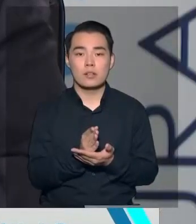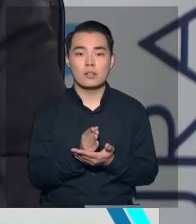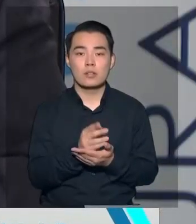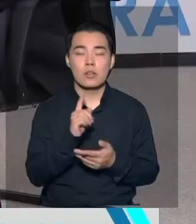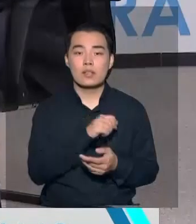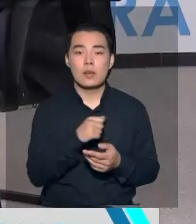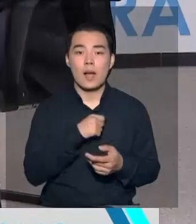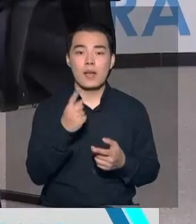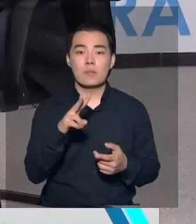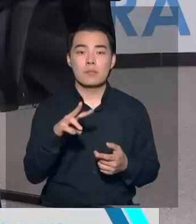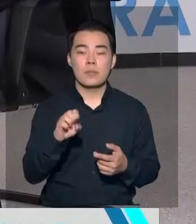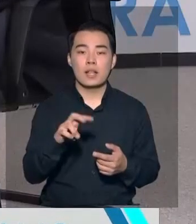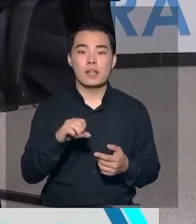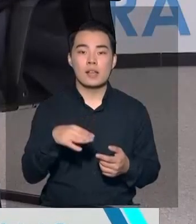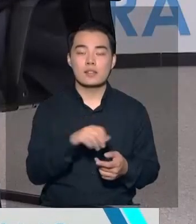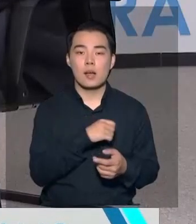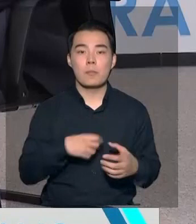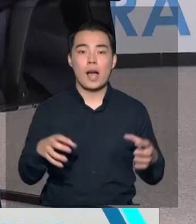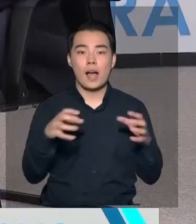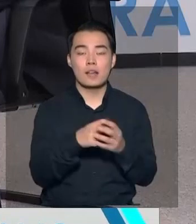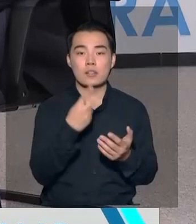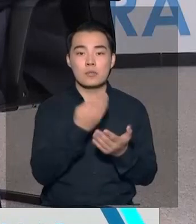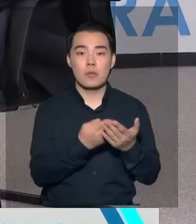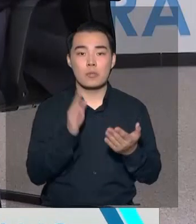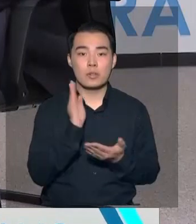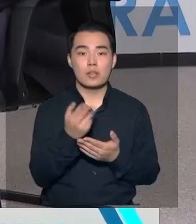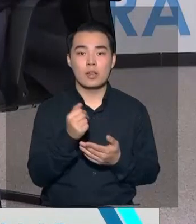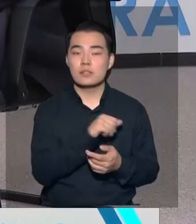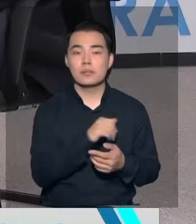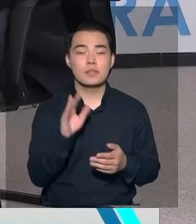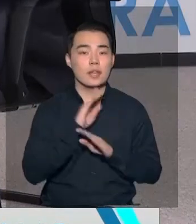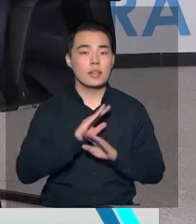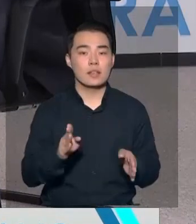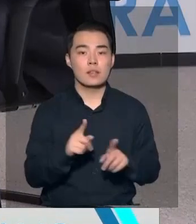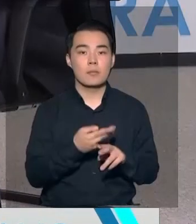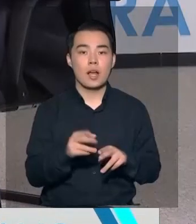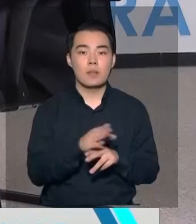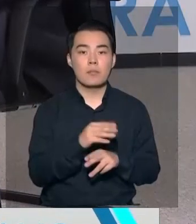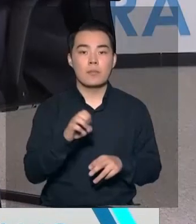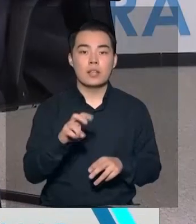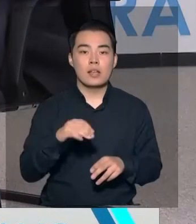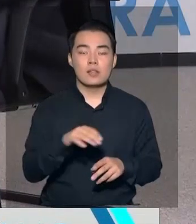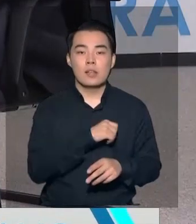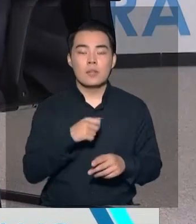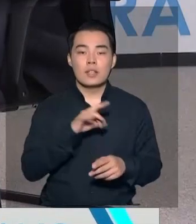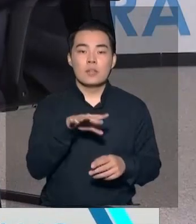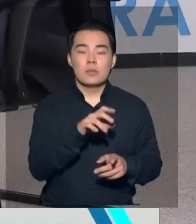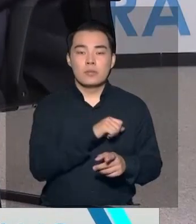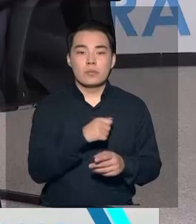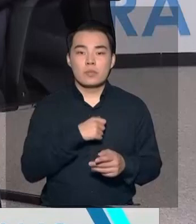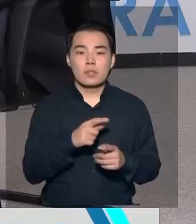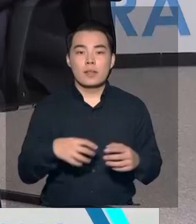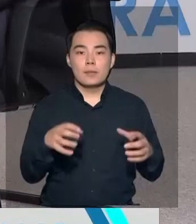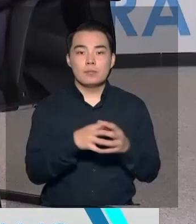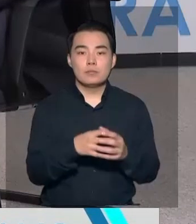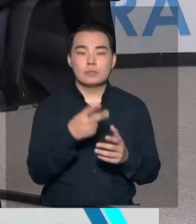бір мандатты жаңа округтен сайланатын олар партиядан ұсынылмай ма? Жоқ. Ол жеке адам, республикалық ұйым немесе аймақтық